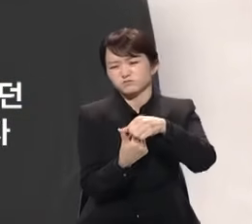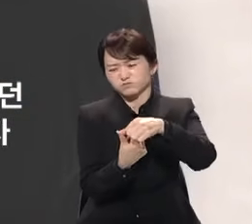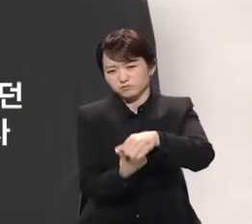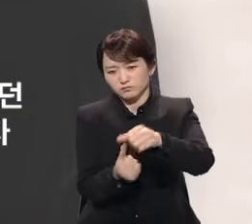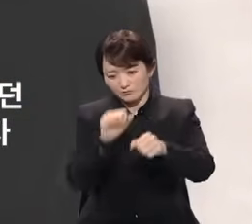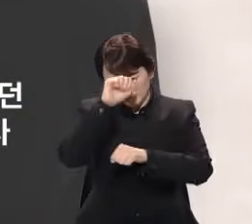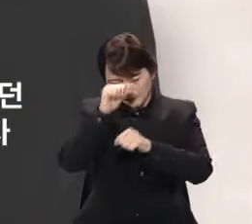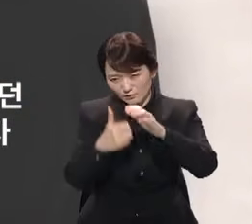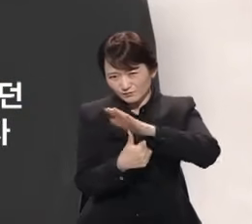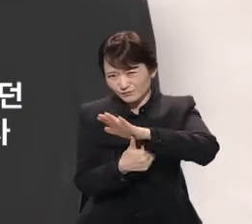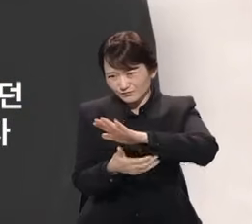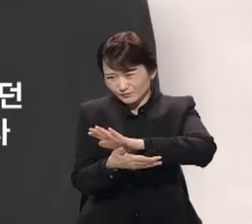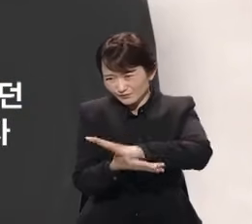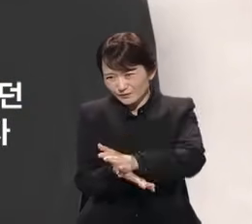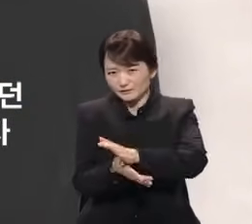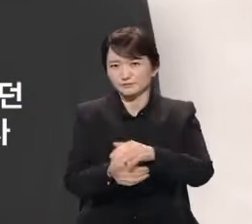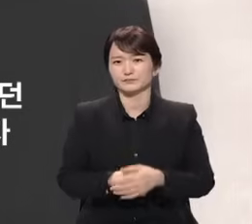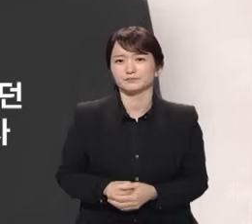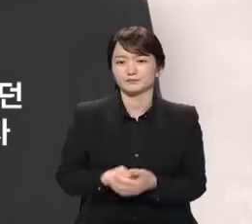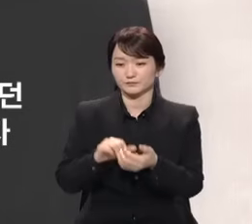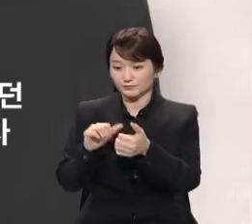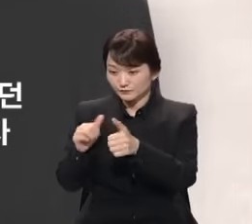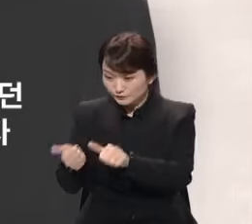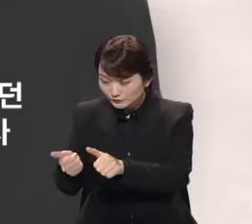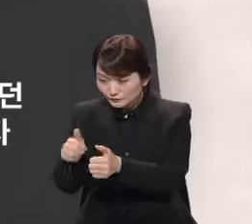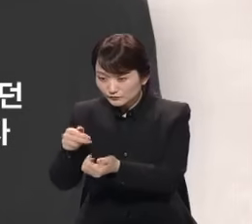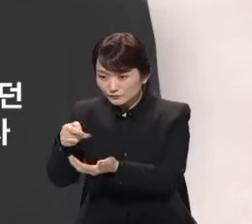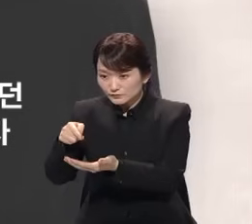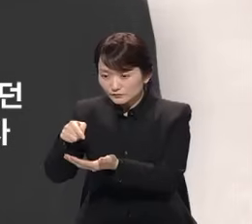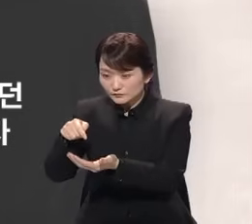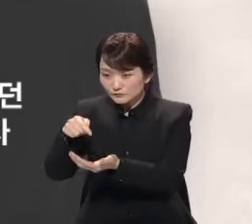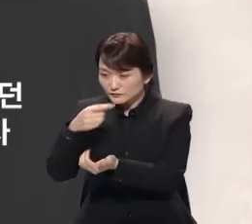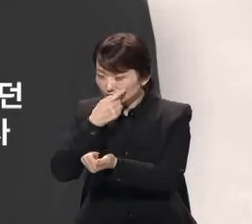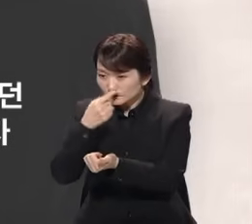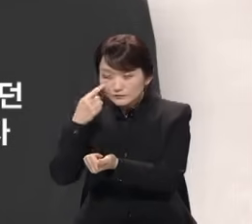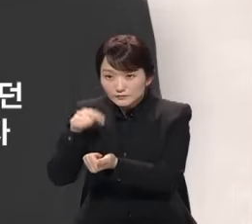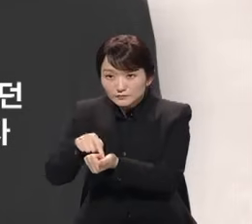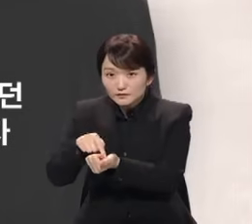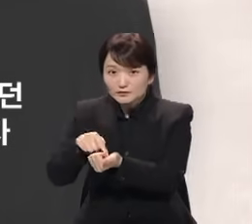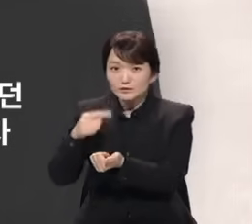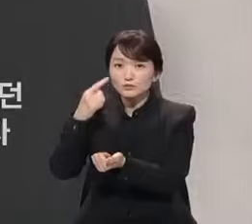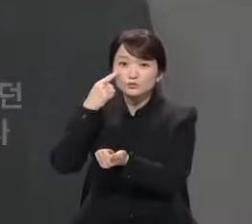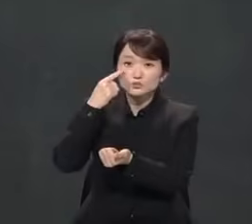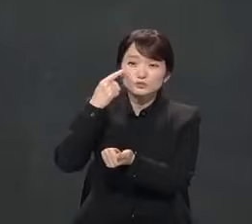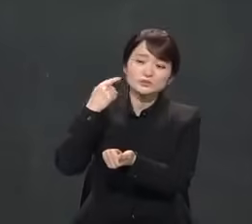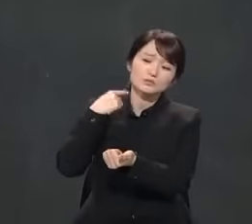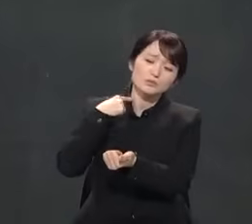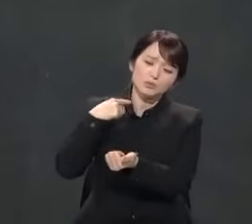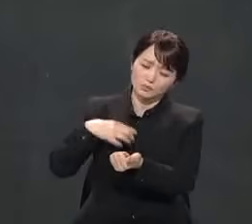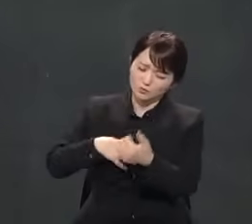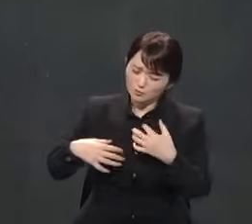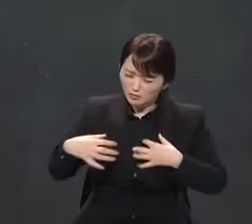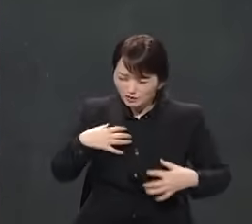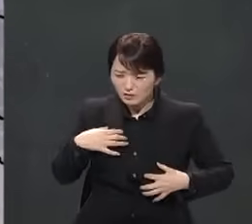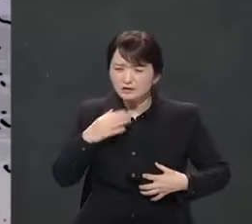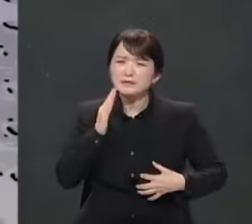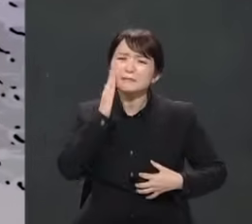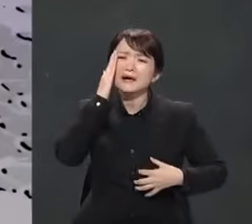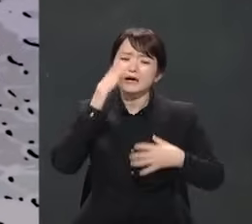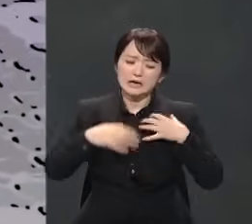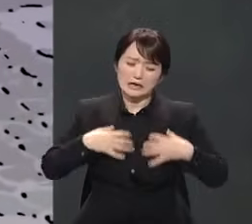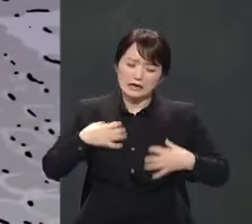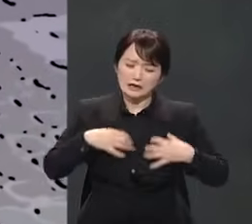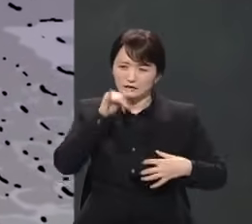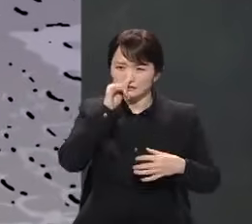이 시신 나중에 확인해 보니까 피해자 눈이라든지 얼굴 같은데 온몸이 좀 확인이 멍 같은 게 확인이